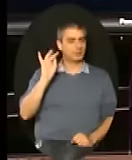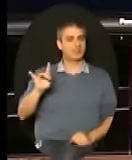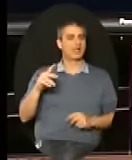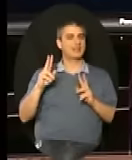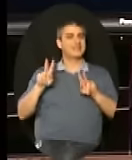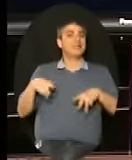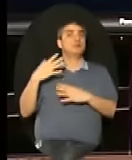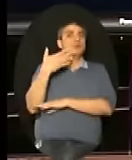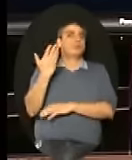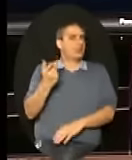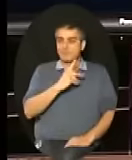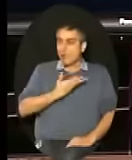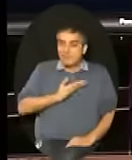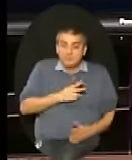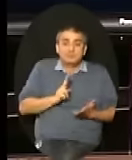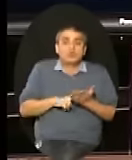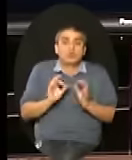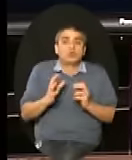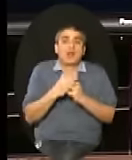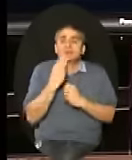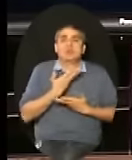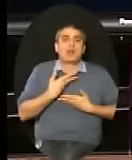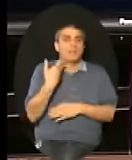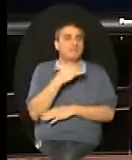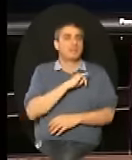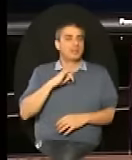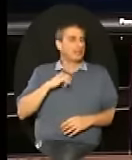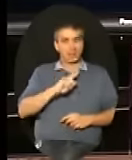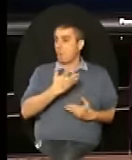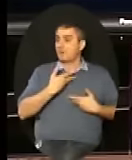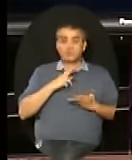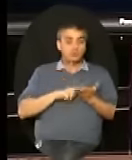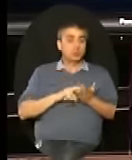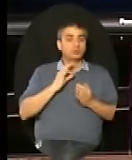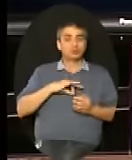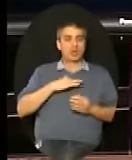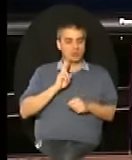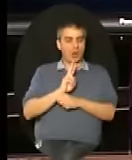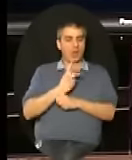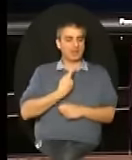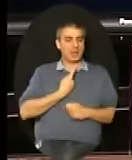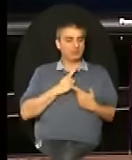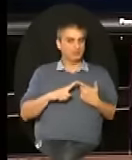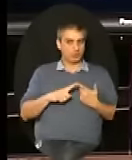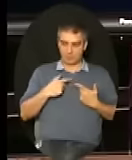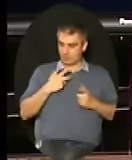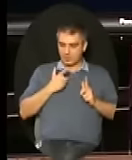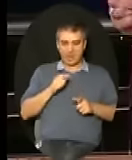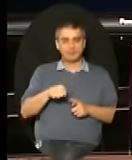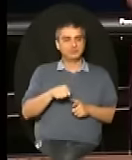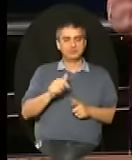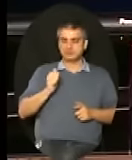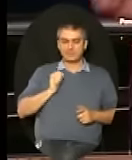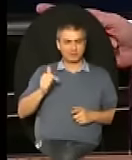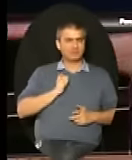של מדינת ישראל, הם לא מקבלים את הזכות של העם היהודי למדינה משלו. הם לא מקבלים את הזכות שלנו להגן על עצמנו. אני נלחמת על זה